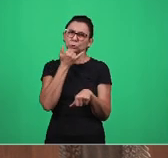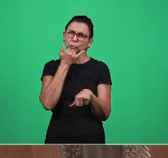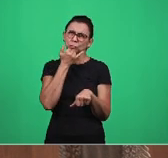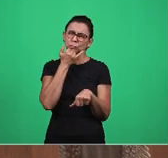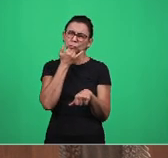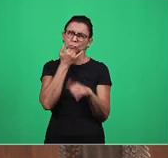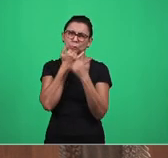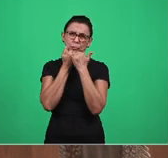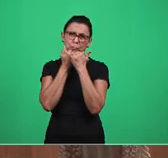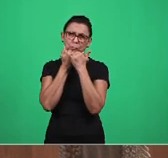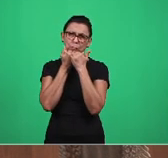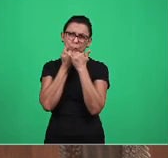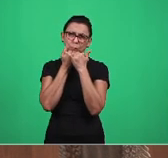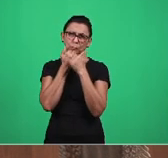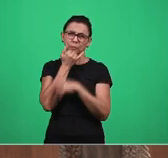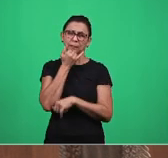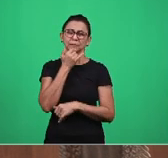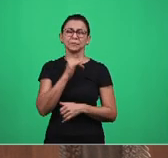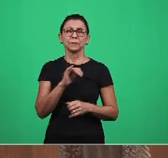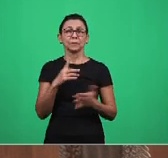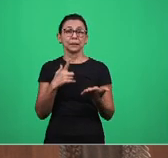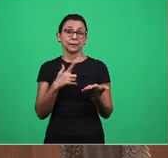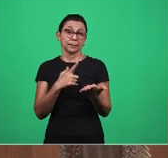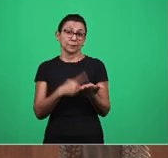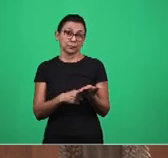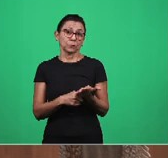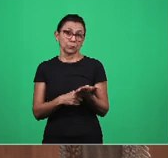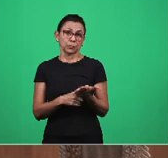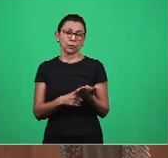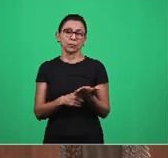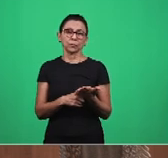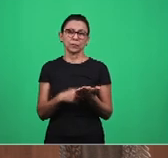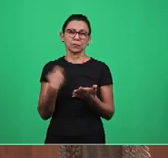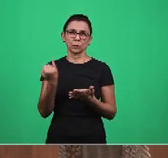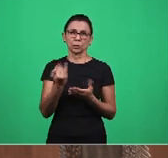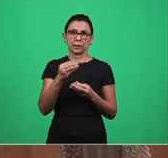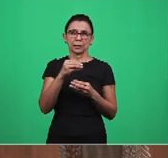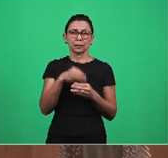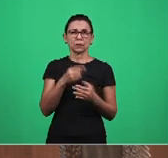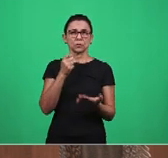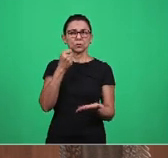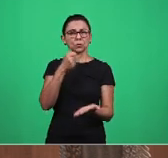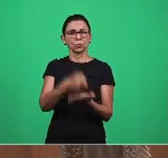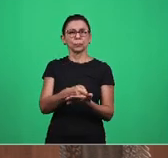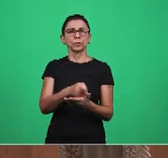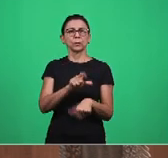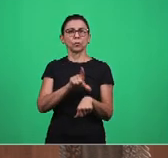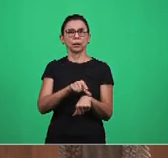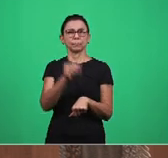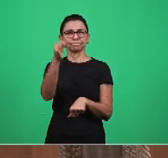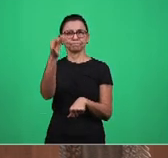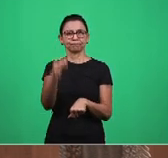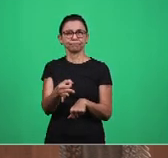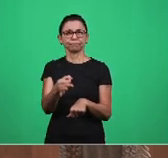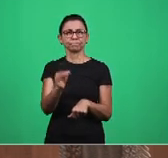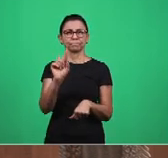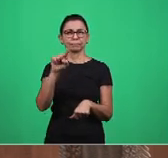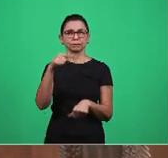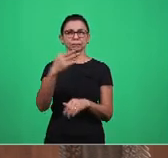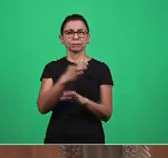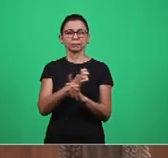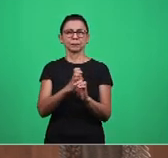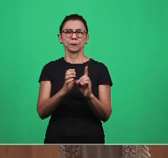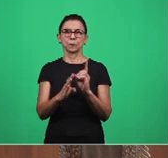excuses, mais notre engagement à travailler dans ce temps déterminé dans les